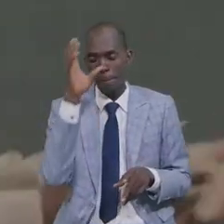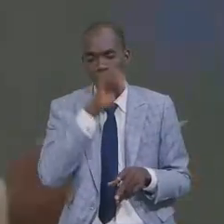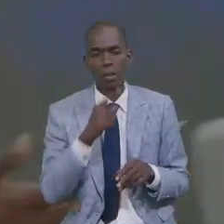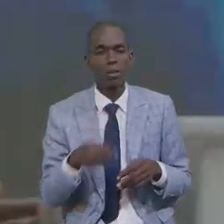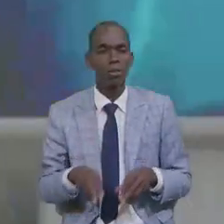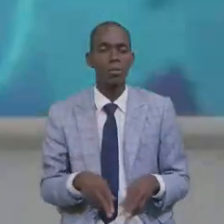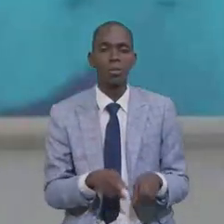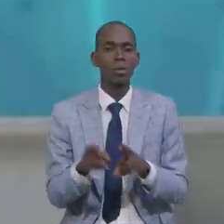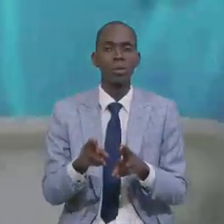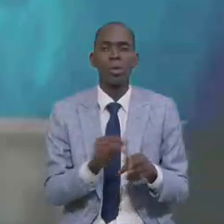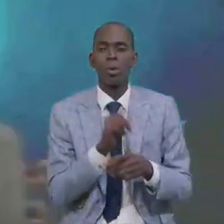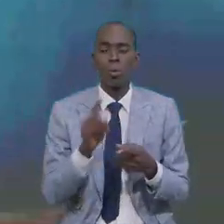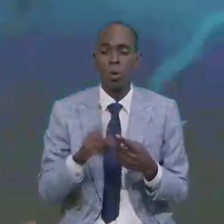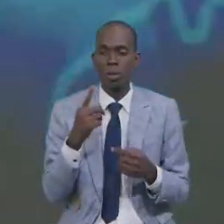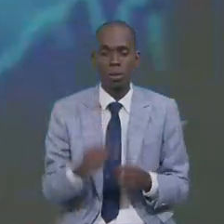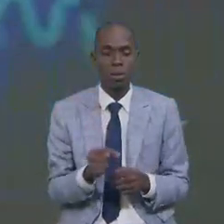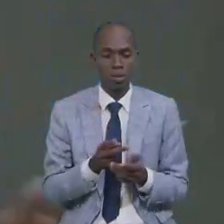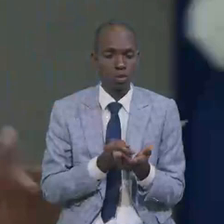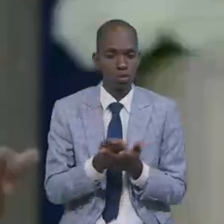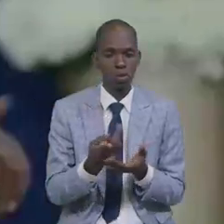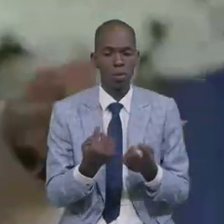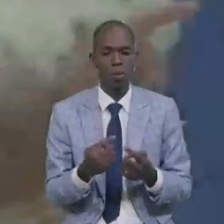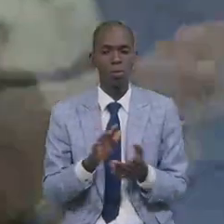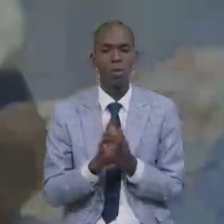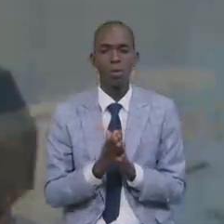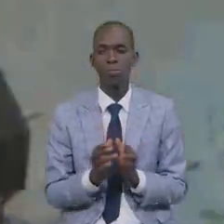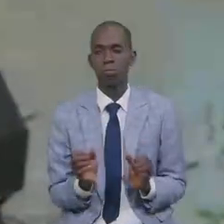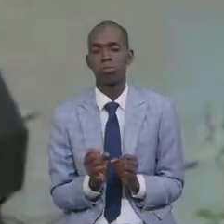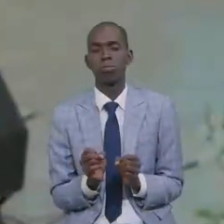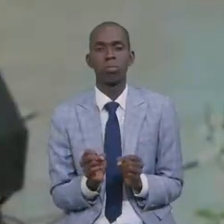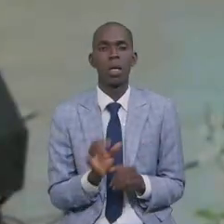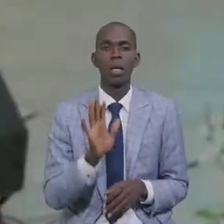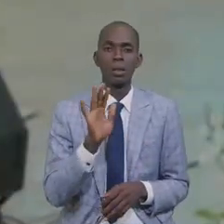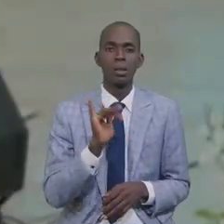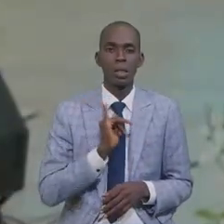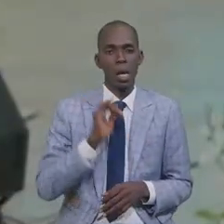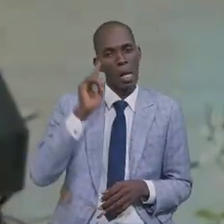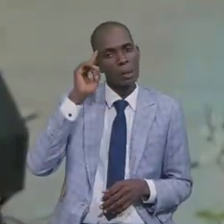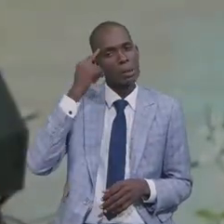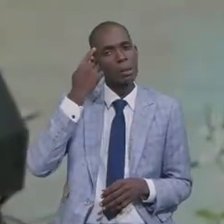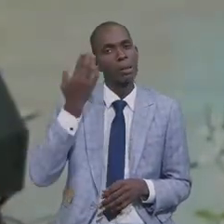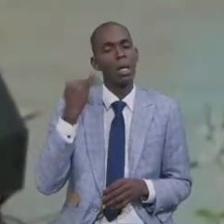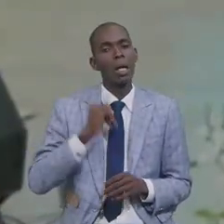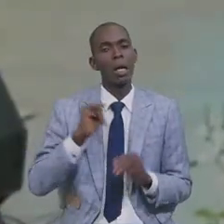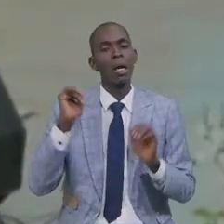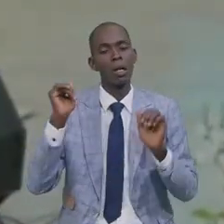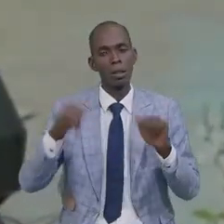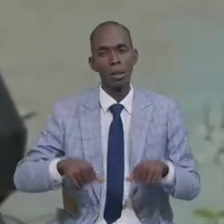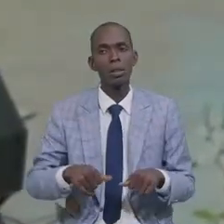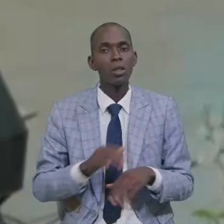lorsque la réalité survient, alors tu as des raisons pour disparaître, pour dire je pensais que je